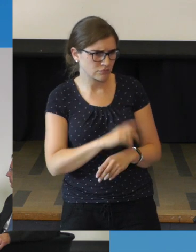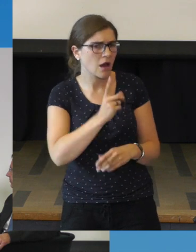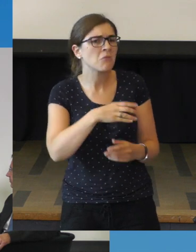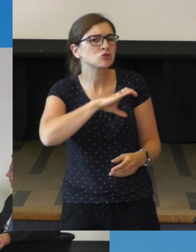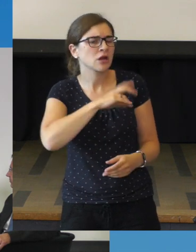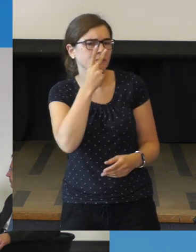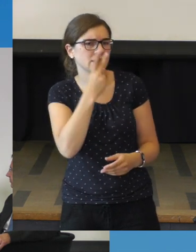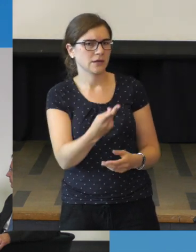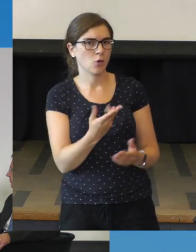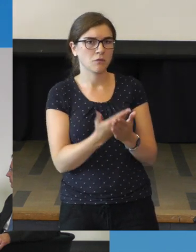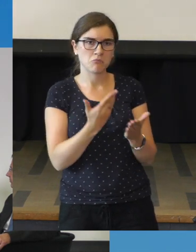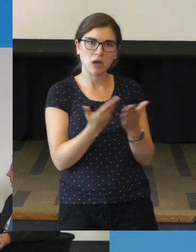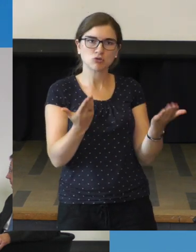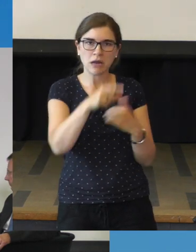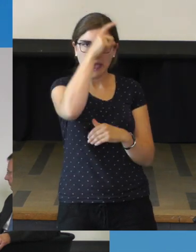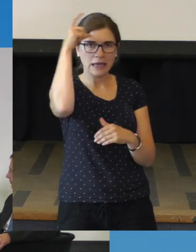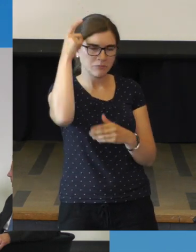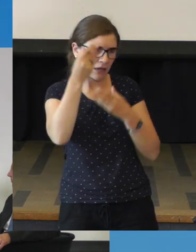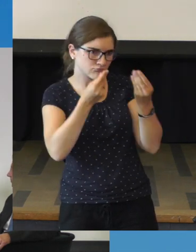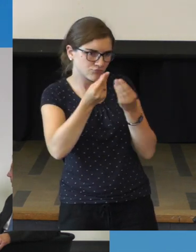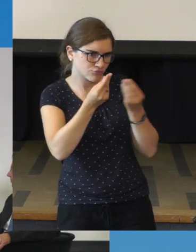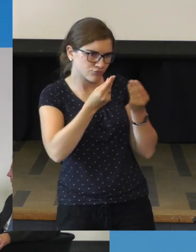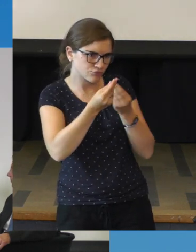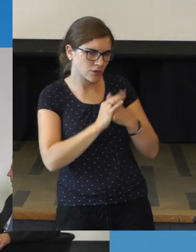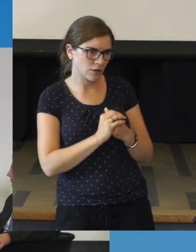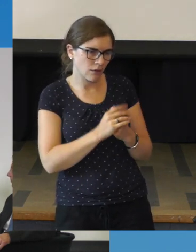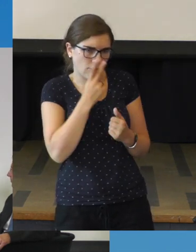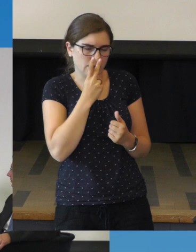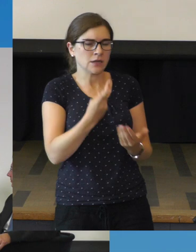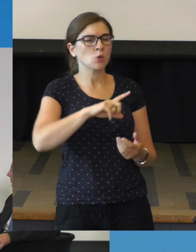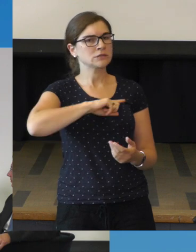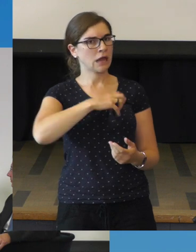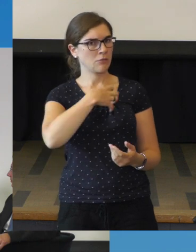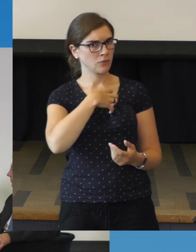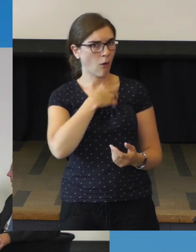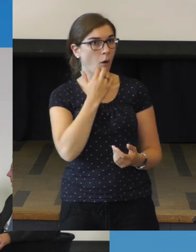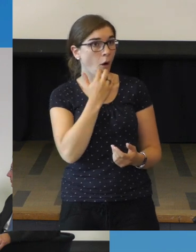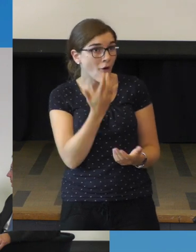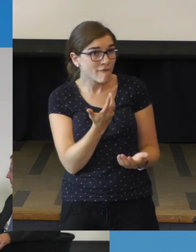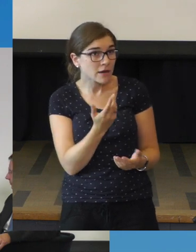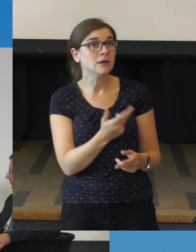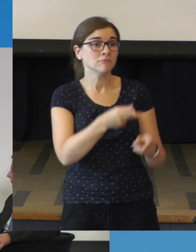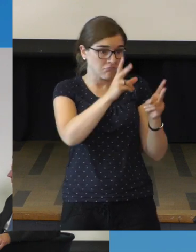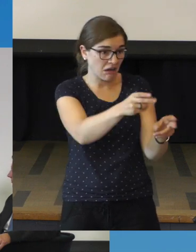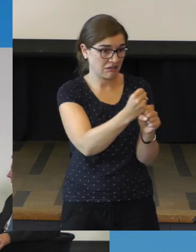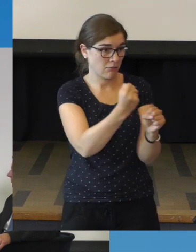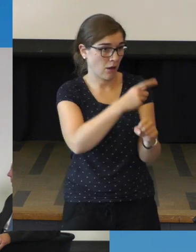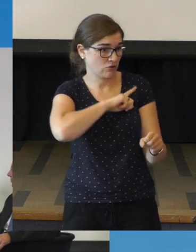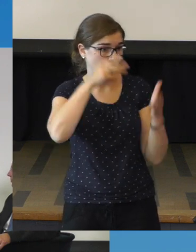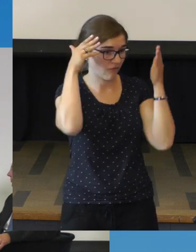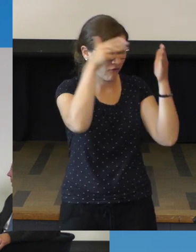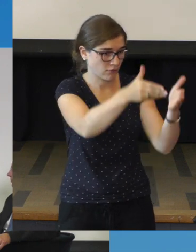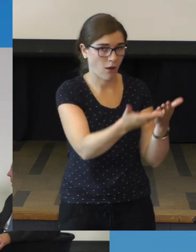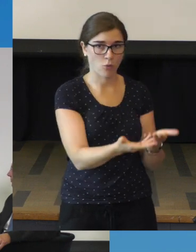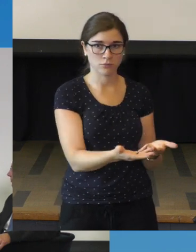Chance habe ich, wenn ich mit dem Fachmann über irgend sowas diskutiere? Ich hoffe, dass er das Richtige macht und vertraue ihm voll.